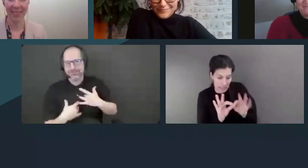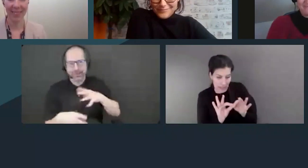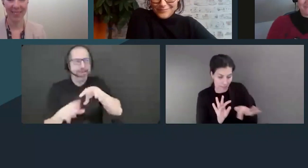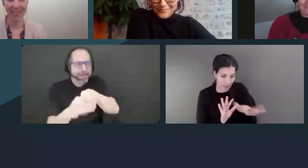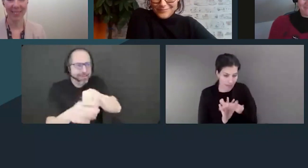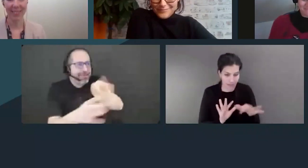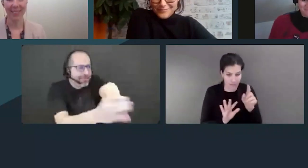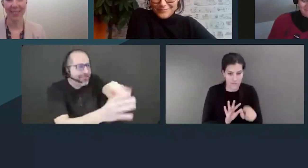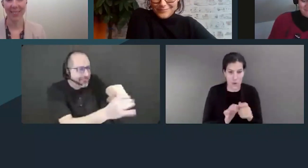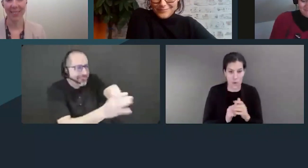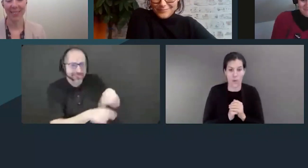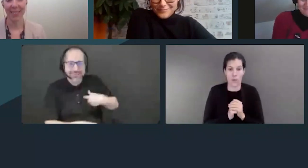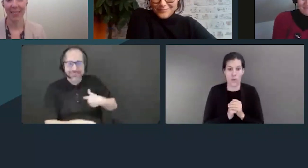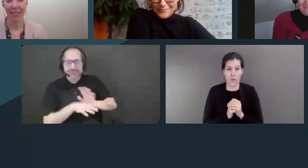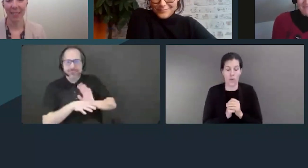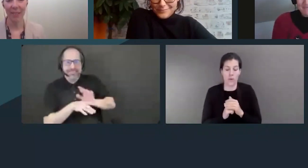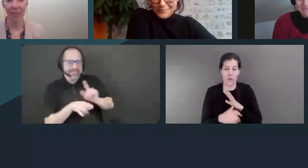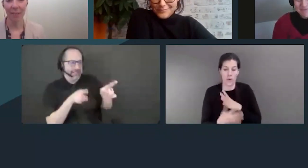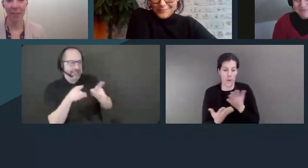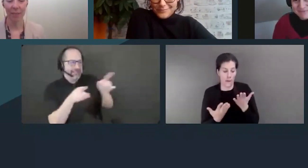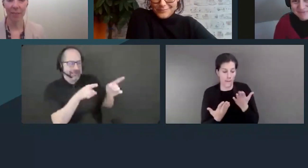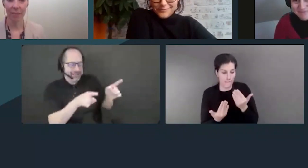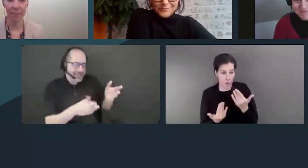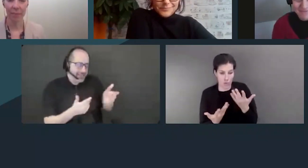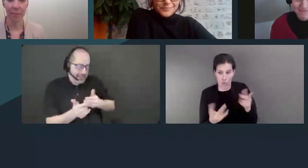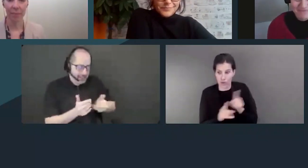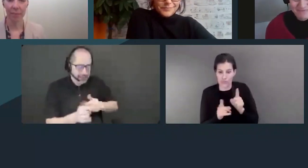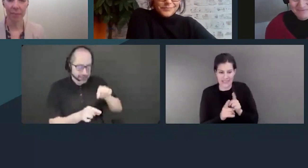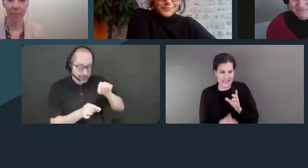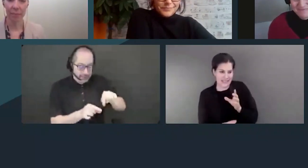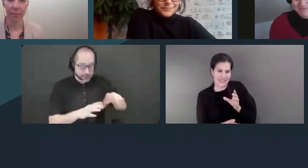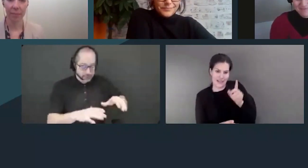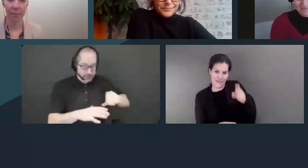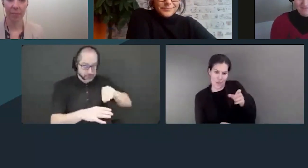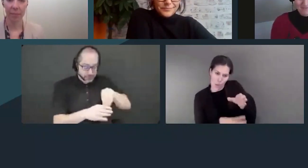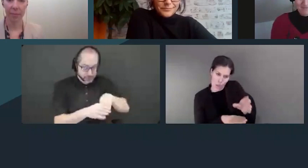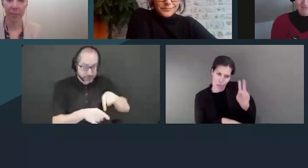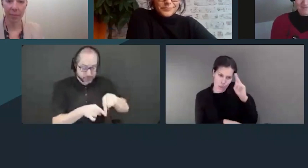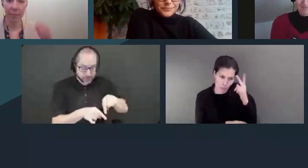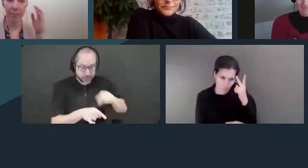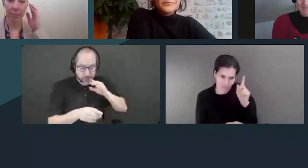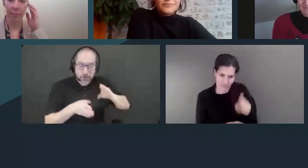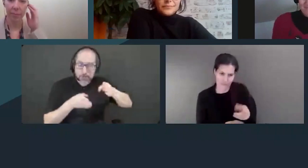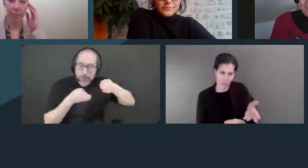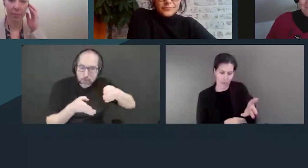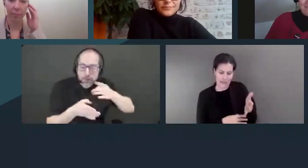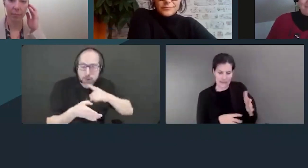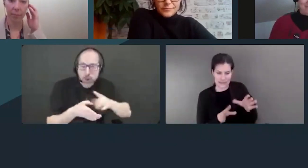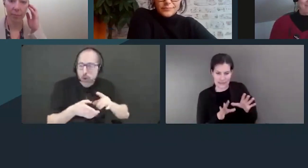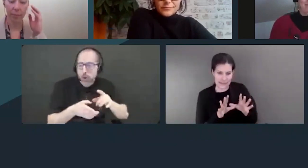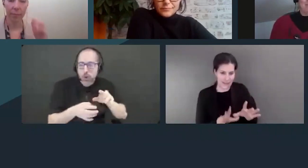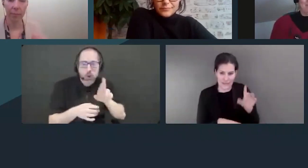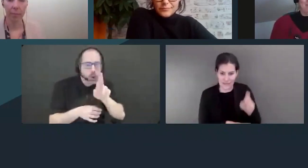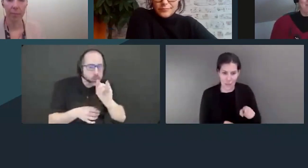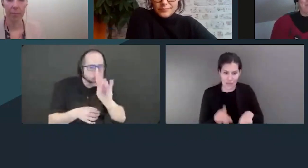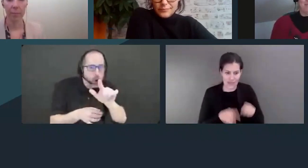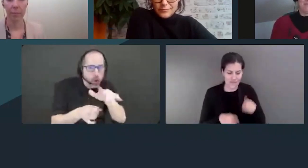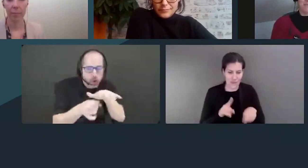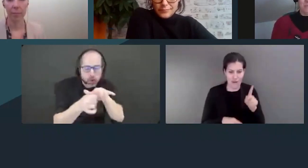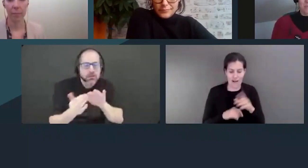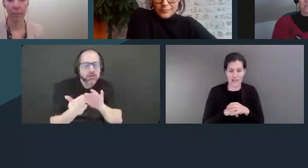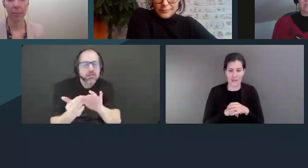Donc, il est question de mettre l'accent sur le rôle, le soutien de l'interprétation, justement,